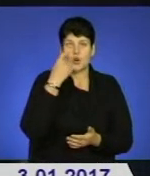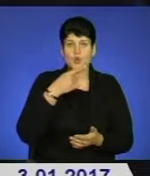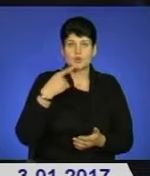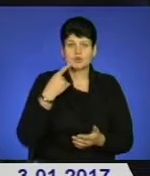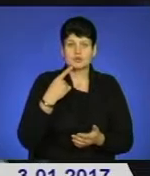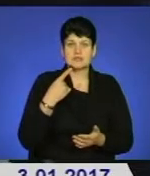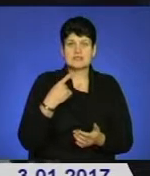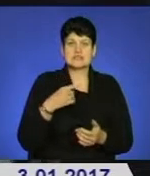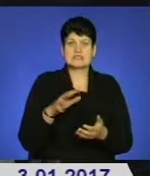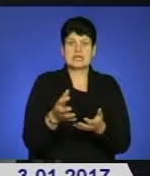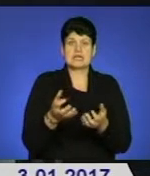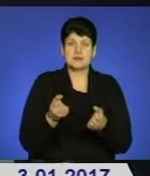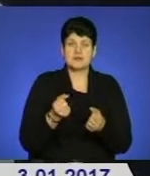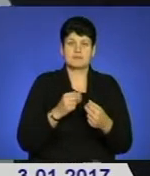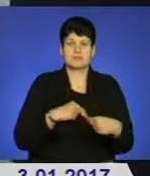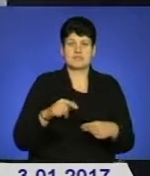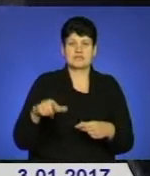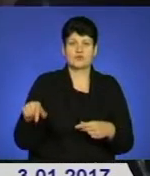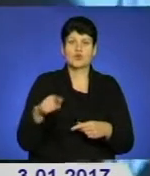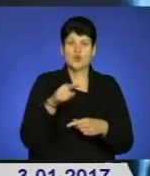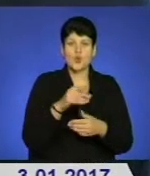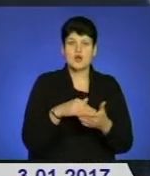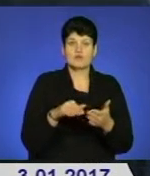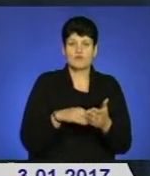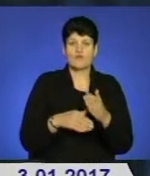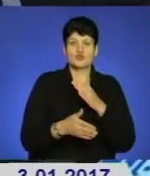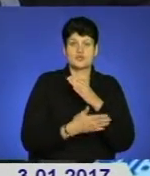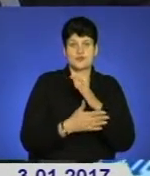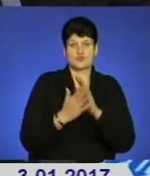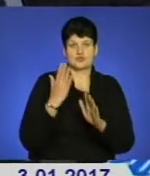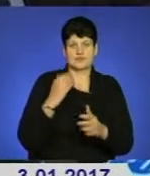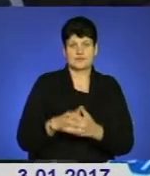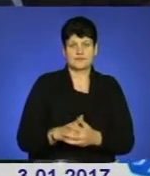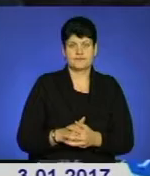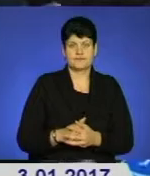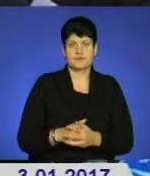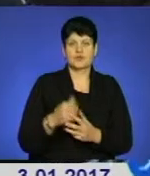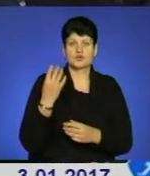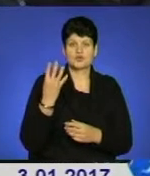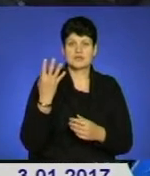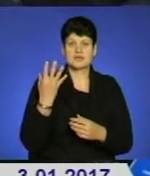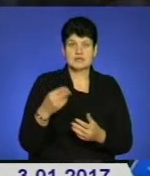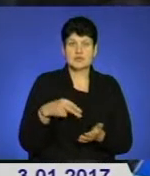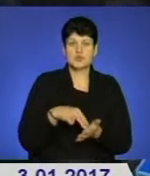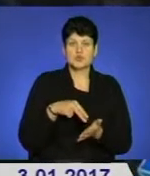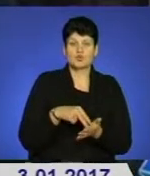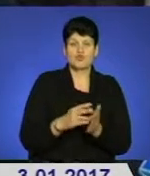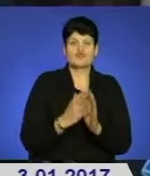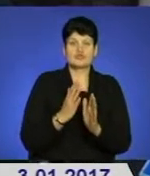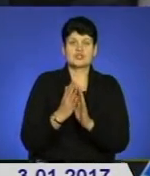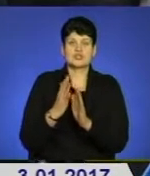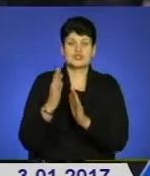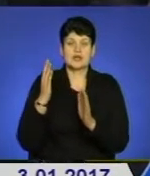з найманими працівниками. Його ліквідовуватимуть в останню чергу. 4 дні я стою, це Содома і Гомора в черзі,